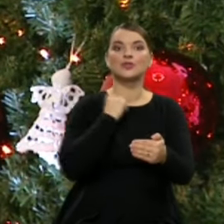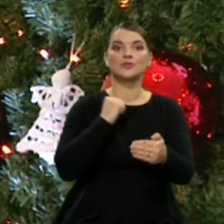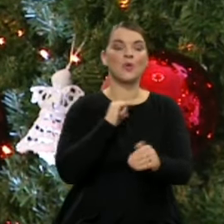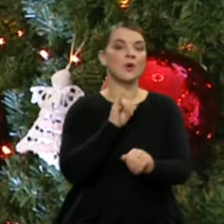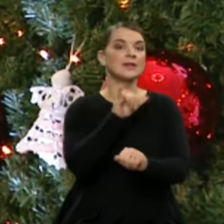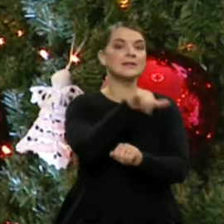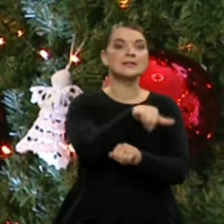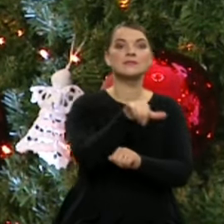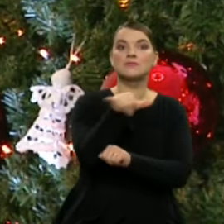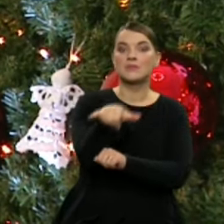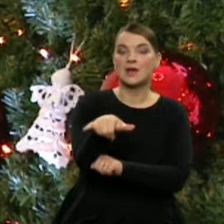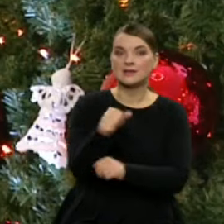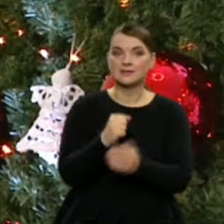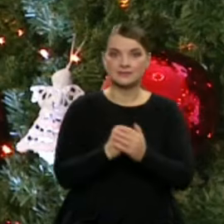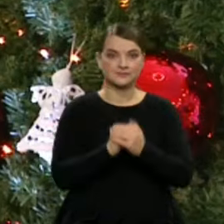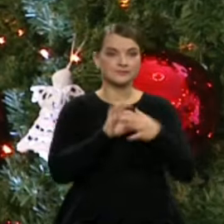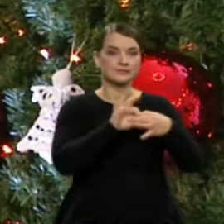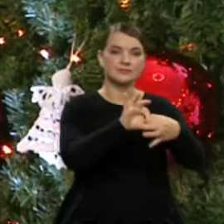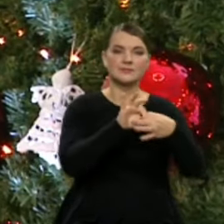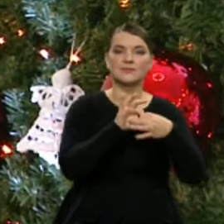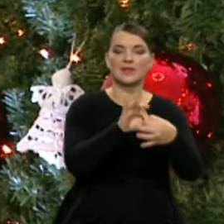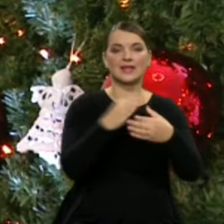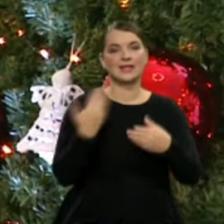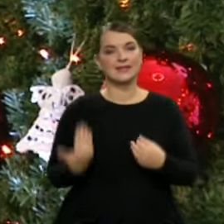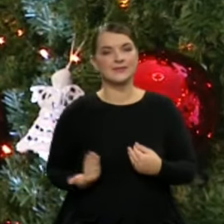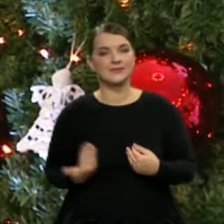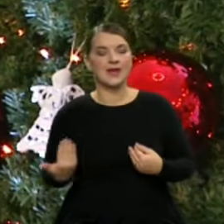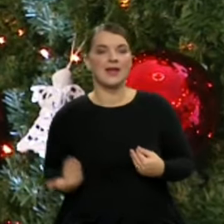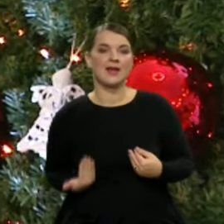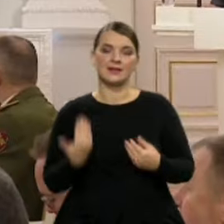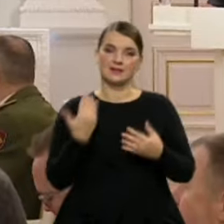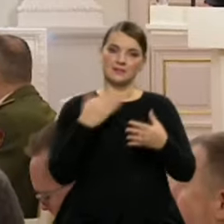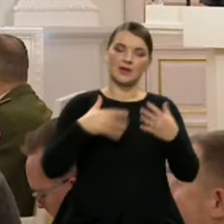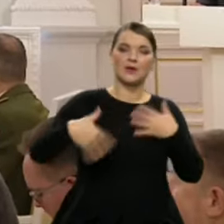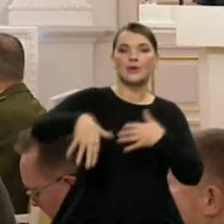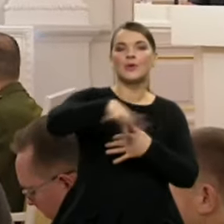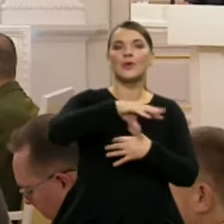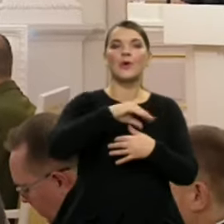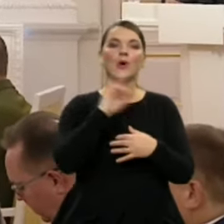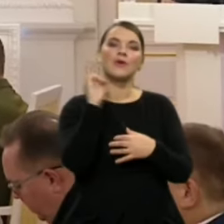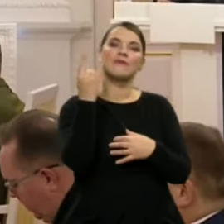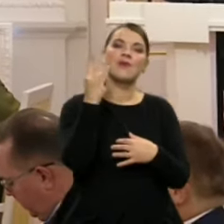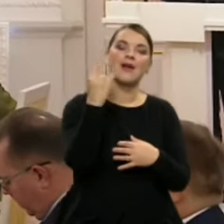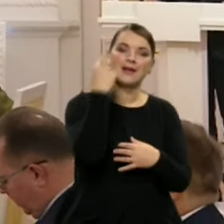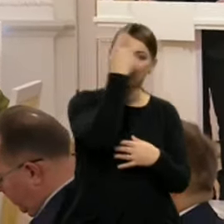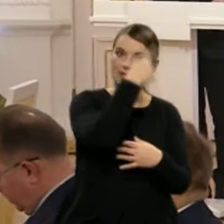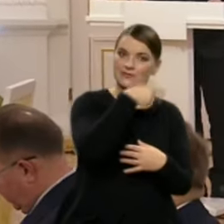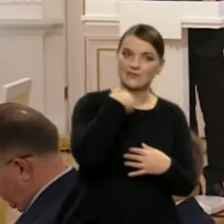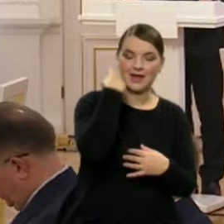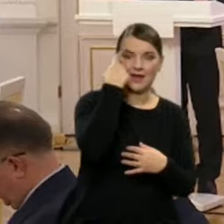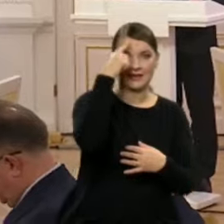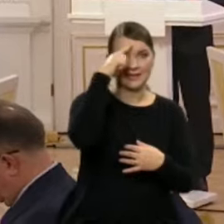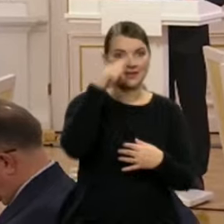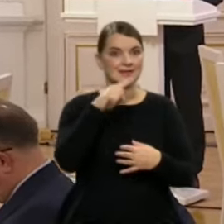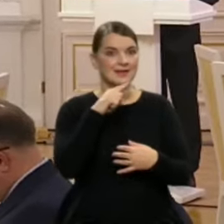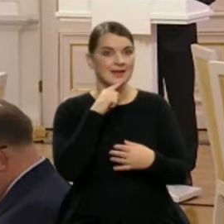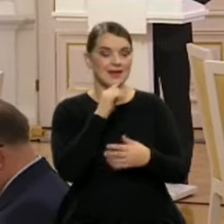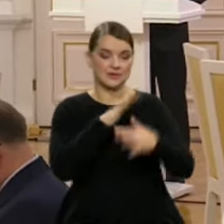žmonės, per santykius, per būtį, per gyvenimą, per vaiko veidą ir tėvų rankas, per šeimos